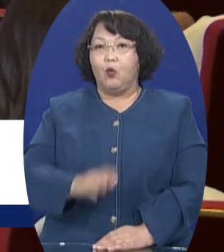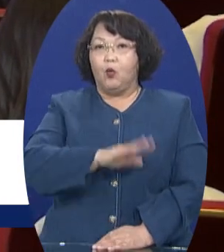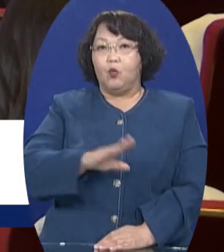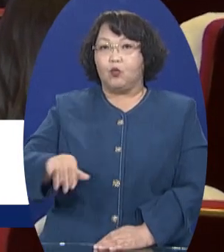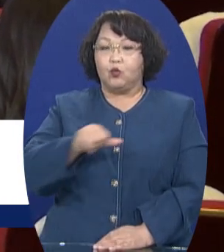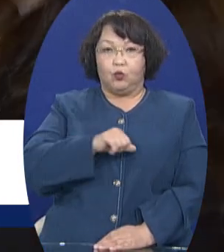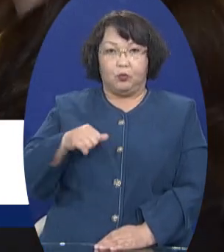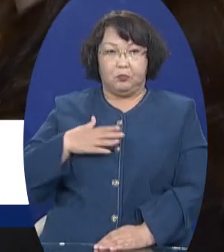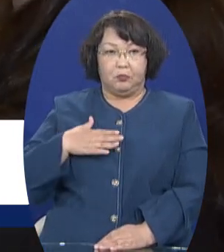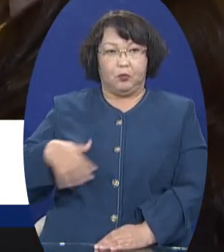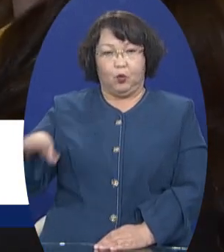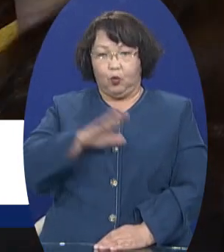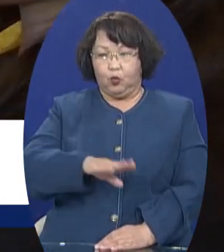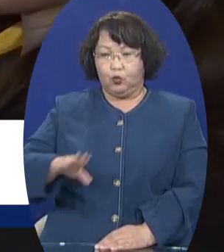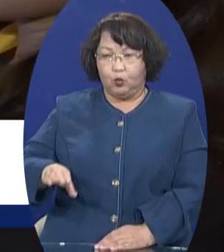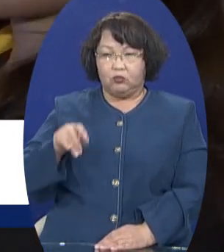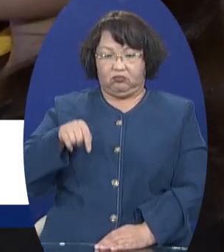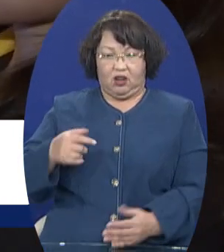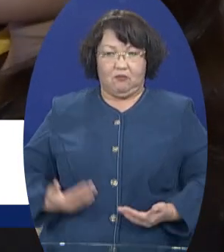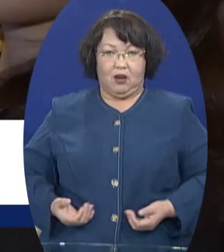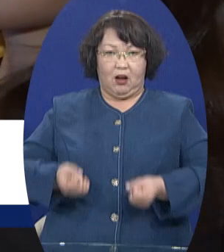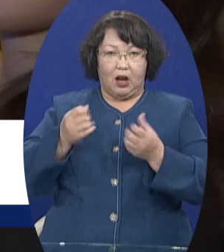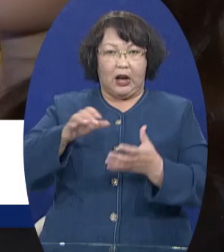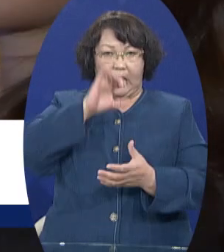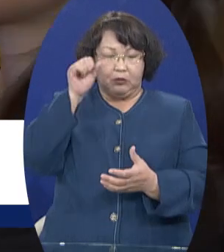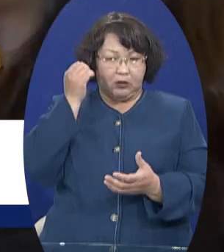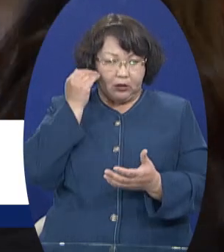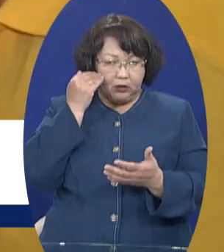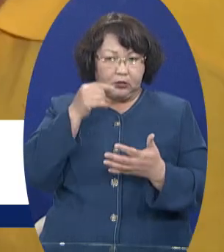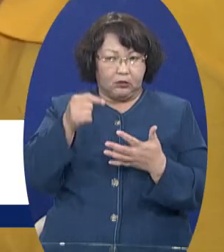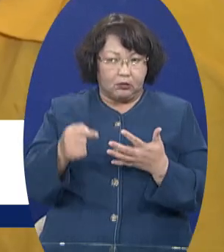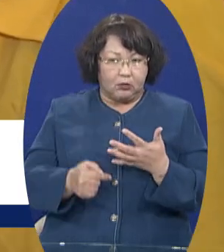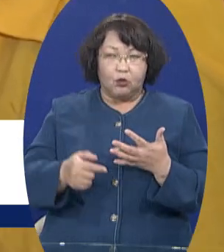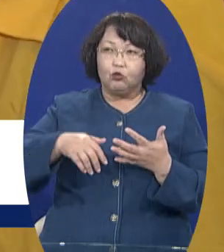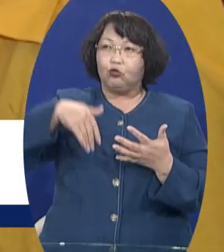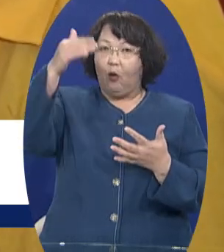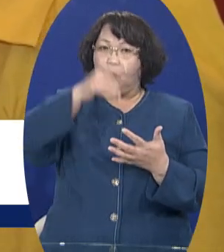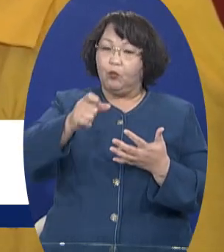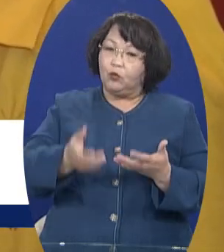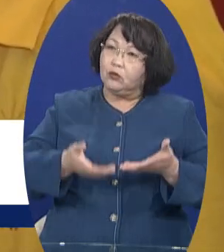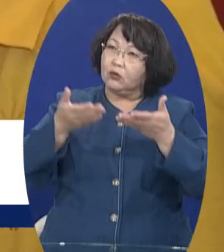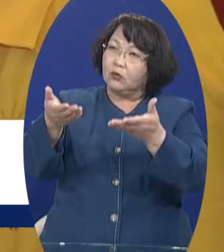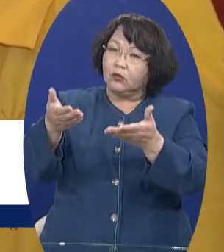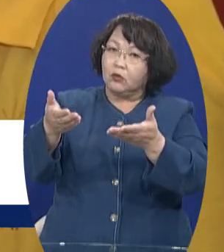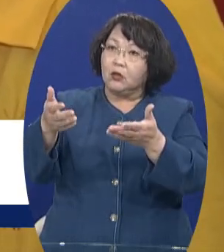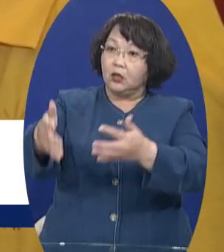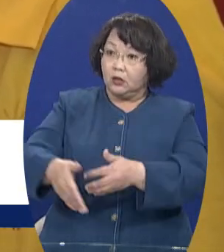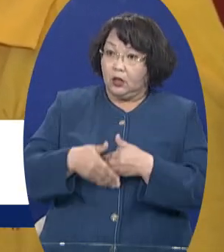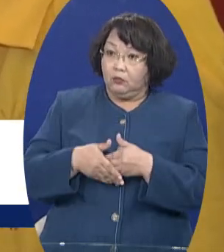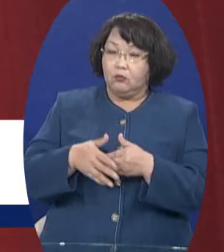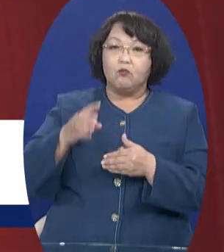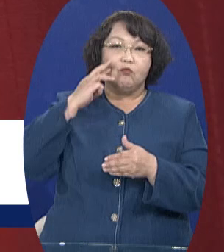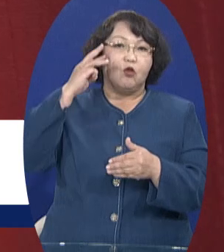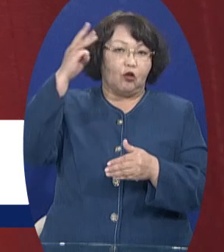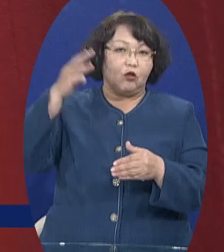өмнө тулгамдсан асуудлаа хэлхээс гадна томчууд тэднийг ойлгож дэмжвэл өрөөдлийнхөө төлөө зүтгэх боломж их байгааг илэрхийллээ.